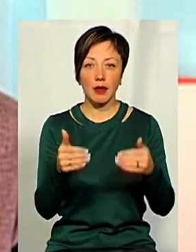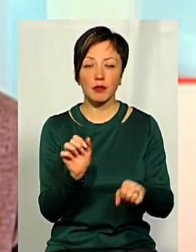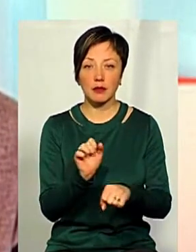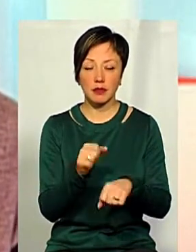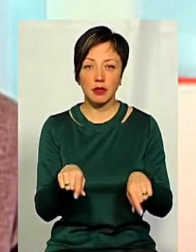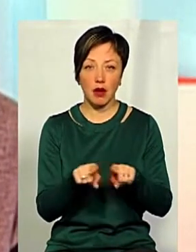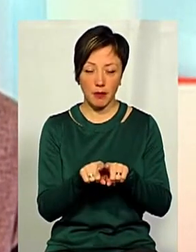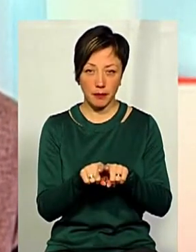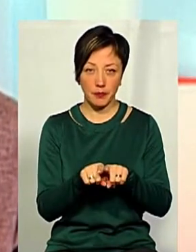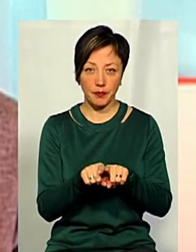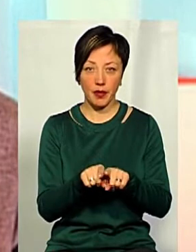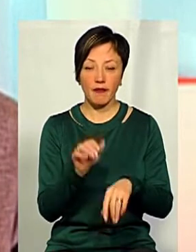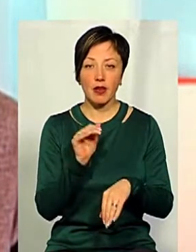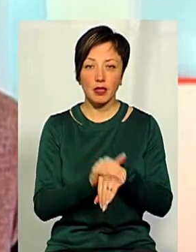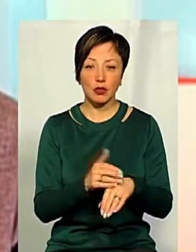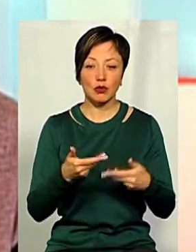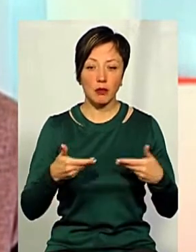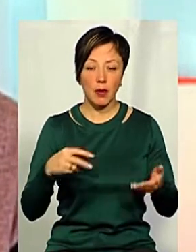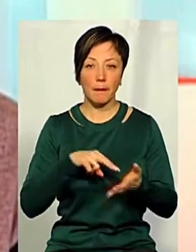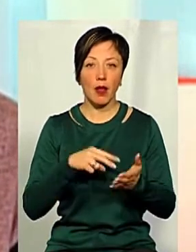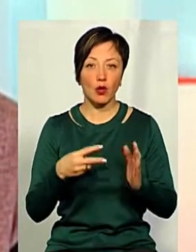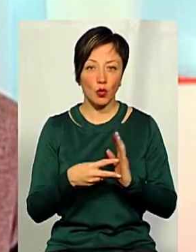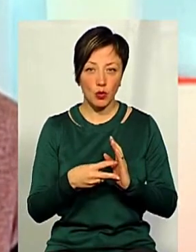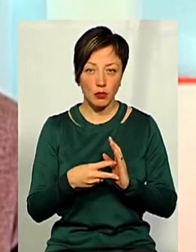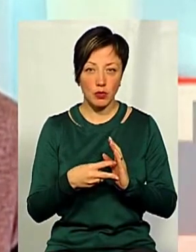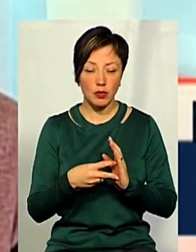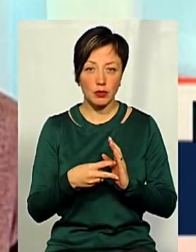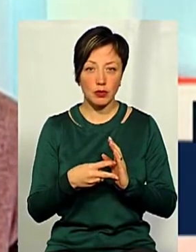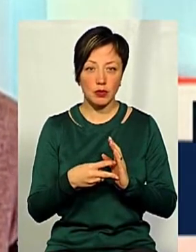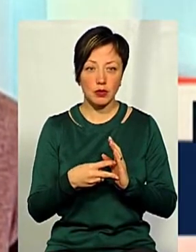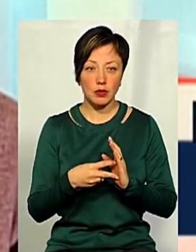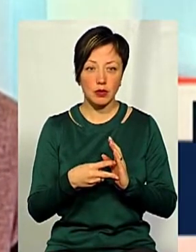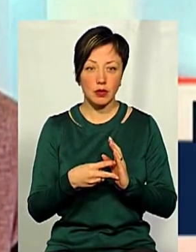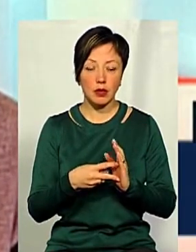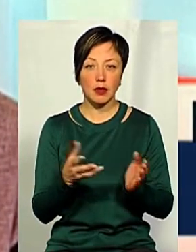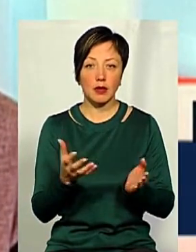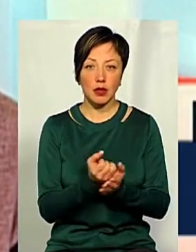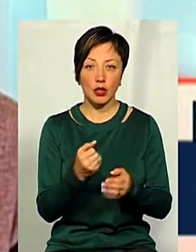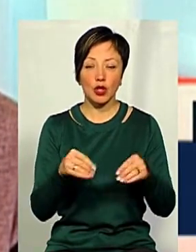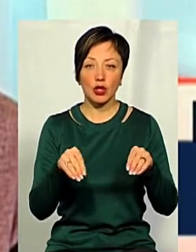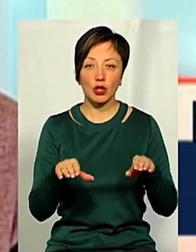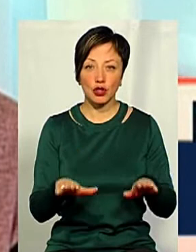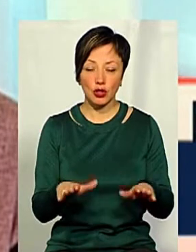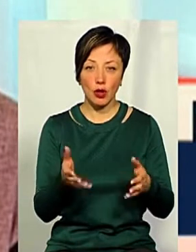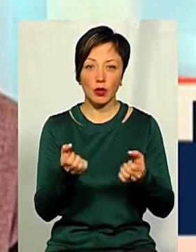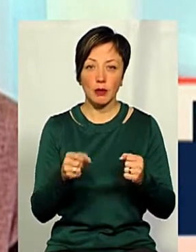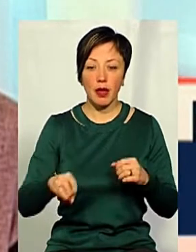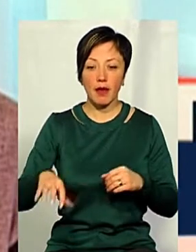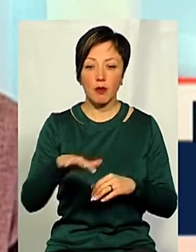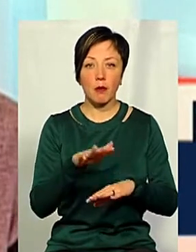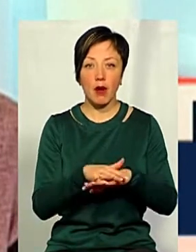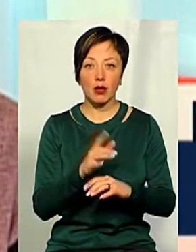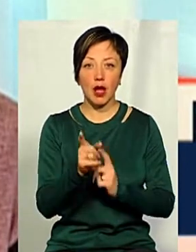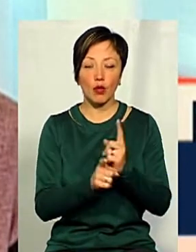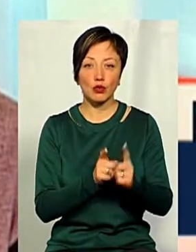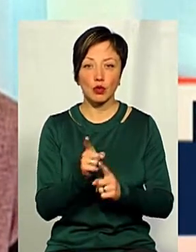наступна. Фактично, ми плануємо вийти на рішення або плануємо отримати рішення Європейського банку